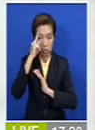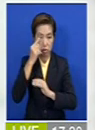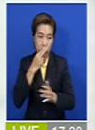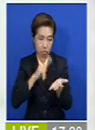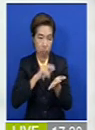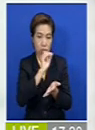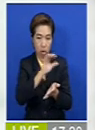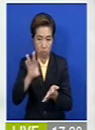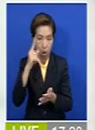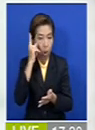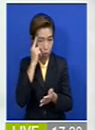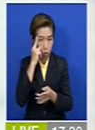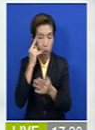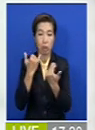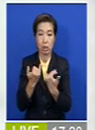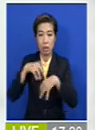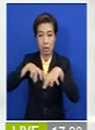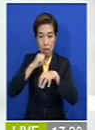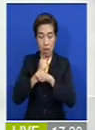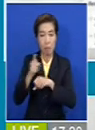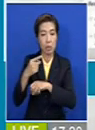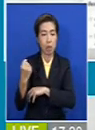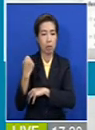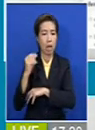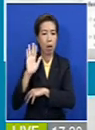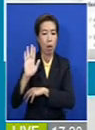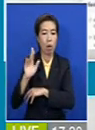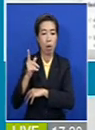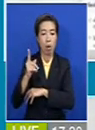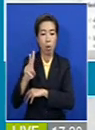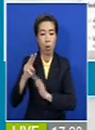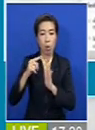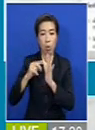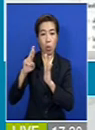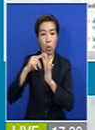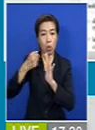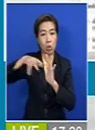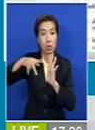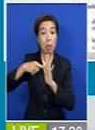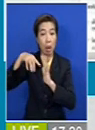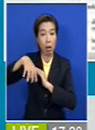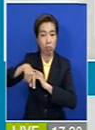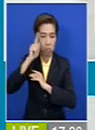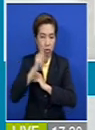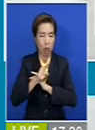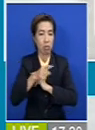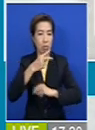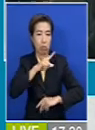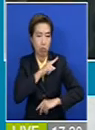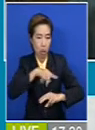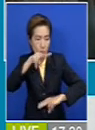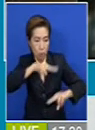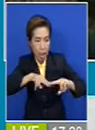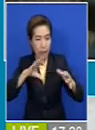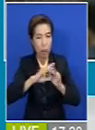แล้วการดำเนินการเรื่องนี้ก็ถือว่าเป็นอำนาจโดยตรงของทางครุสภาที่จะต้องดูแลเรื่องจรรยาบรรณวิชาชีพของ